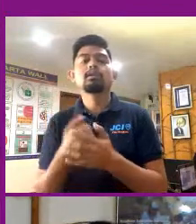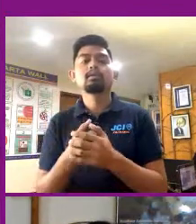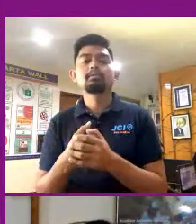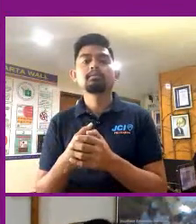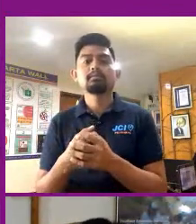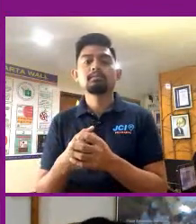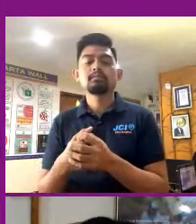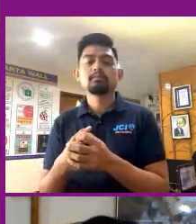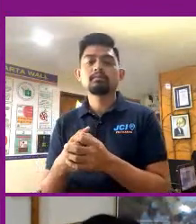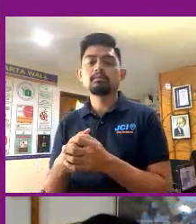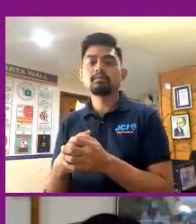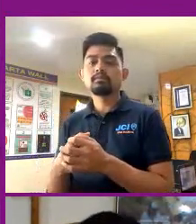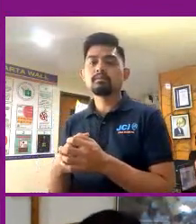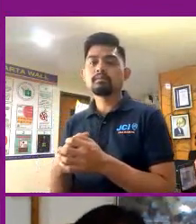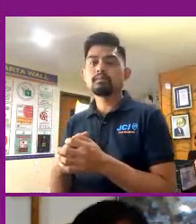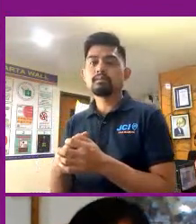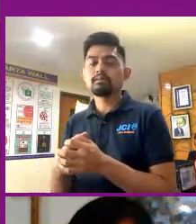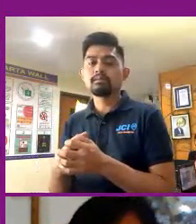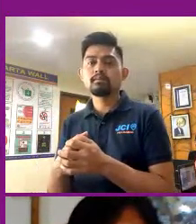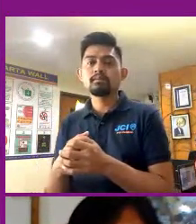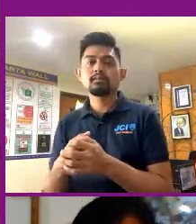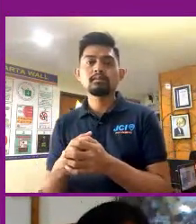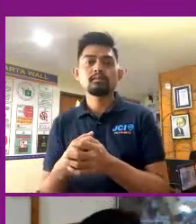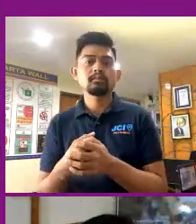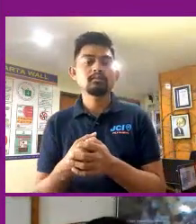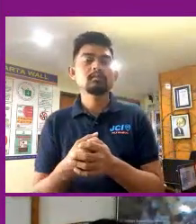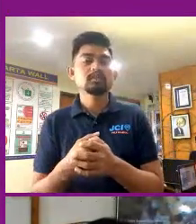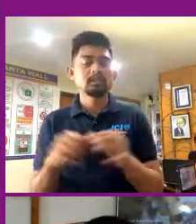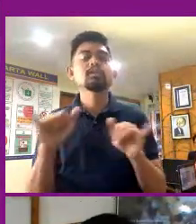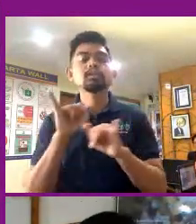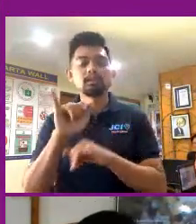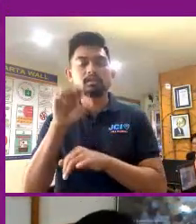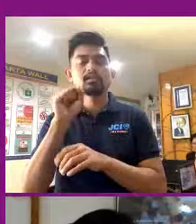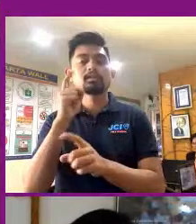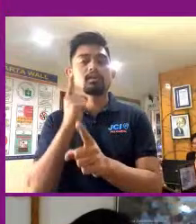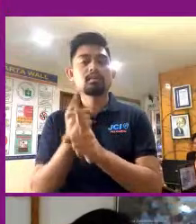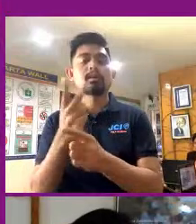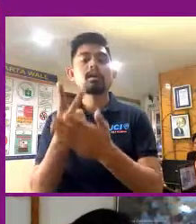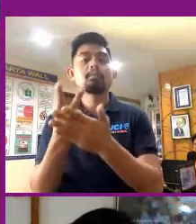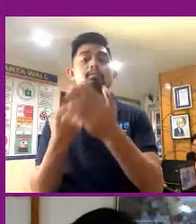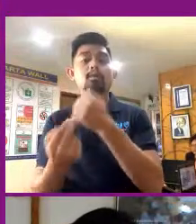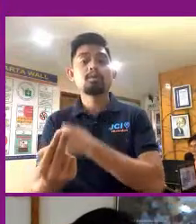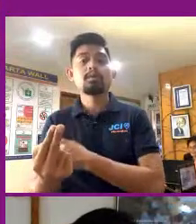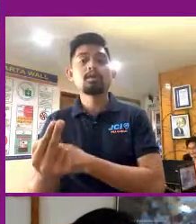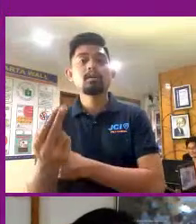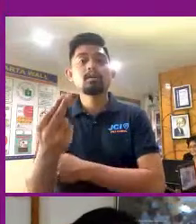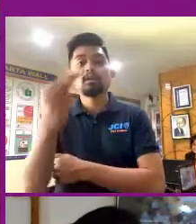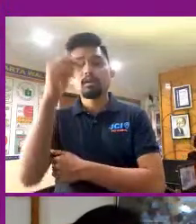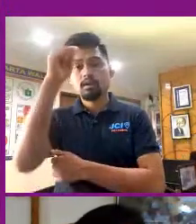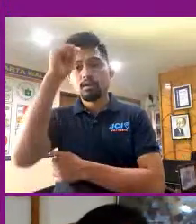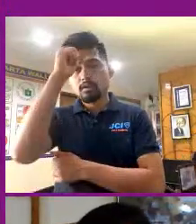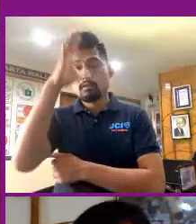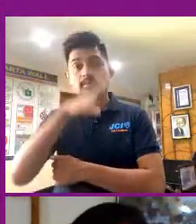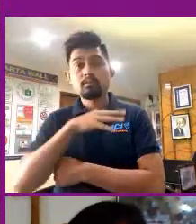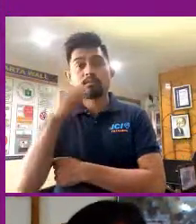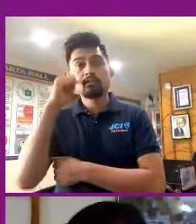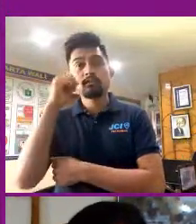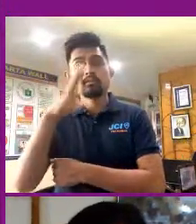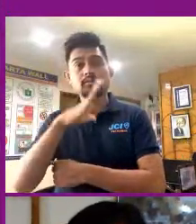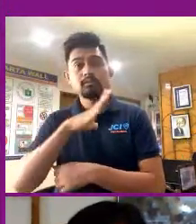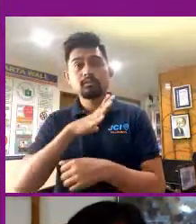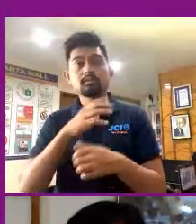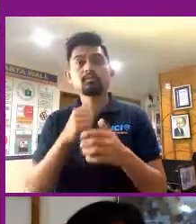parehong inform. O tama po yan, dapat po both men and women ano ma'am. Pwede po matanong taga saan siya